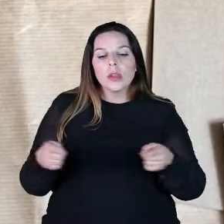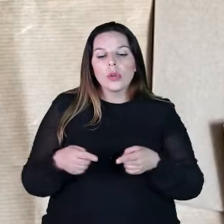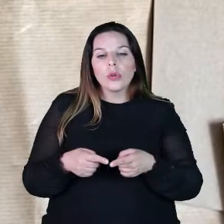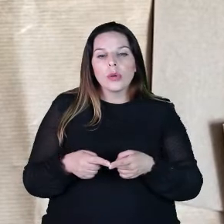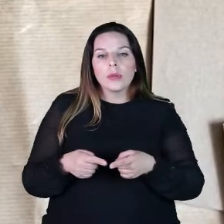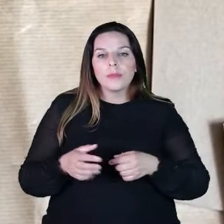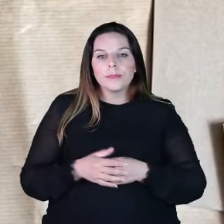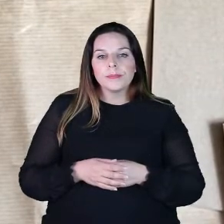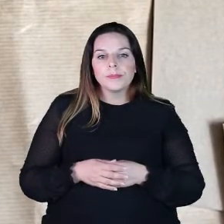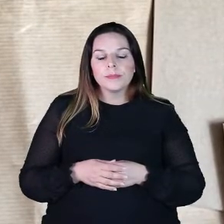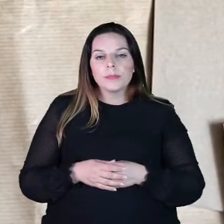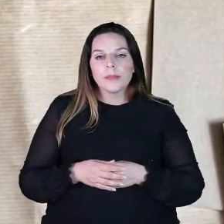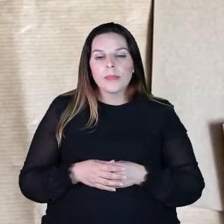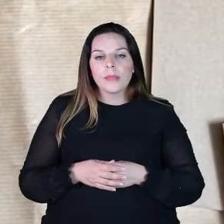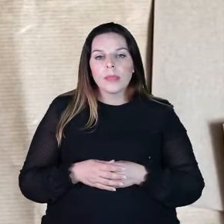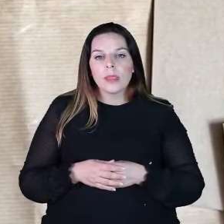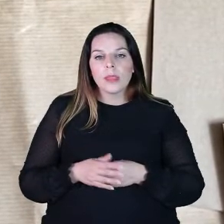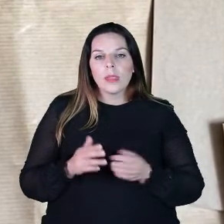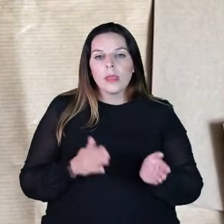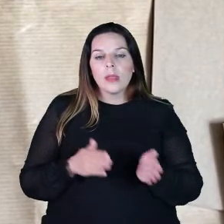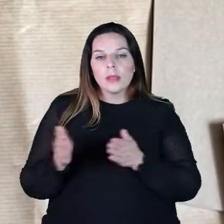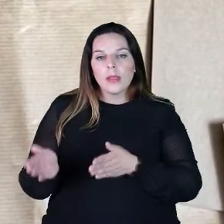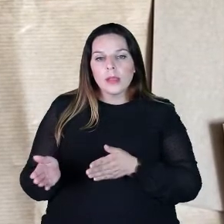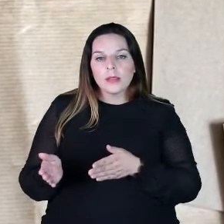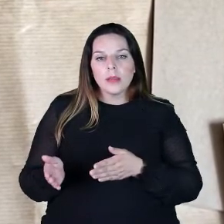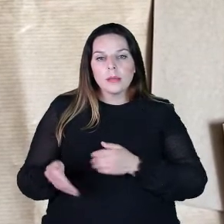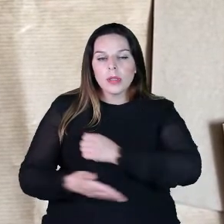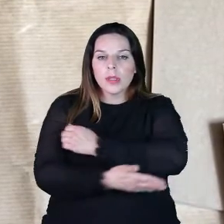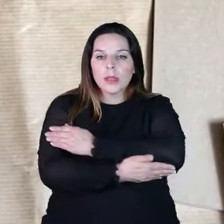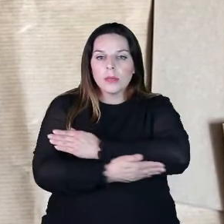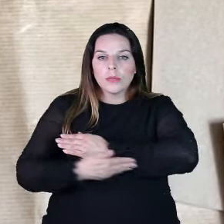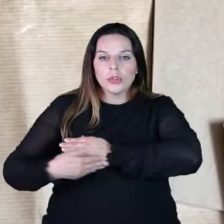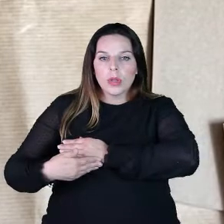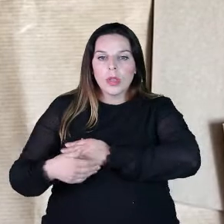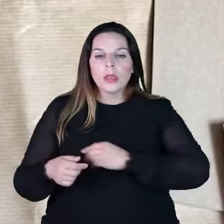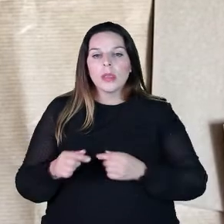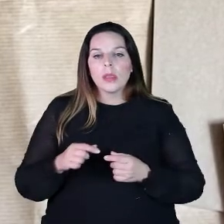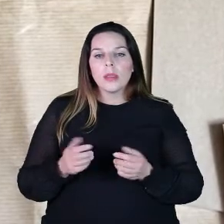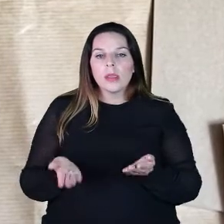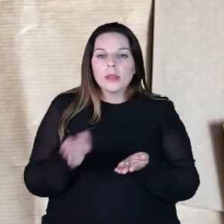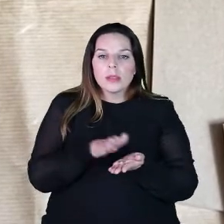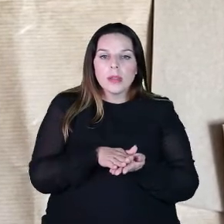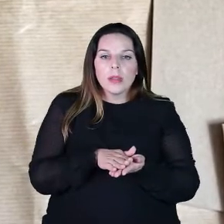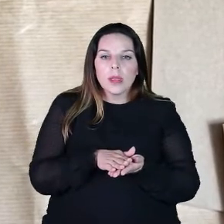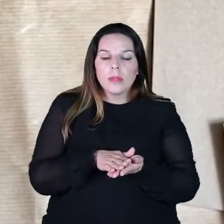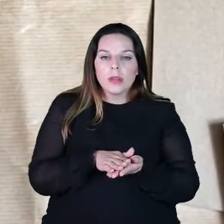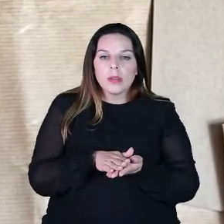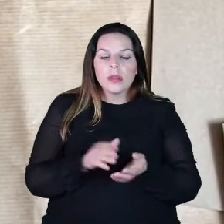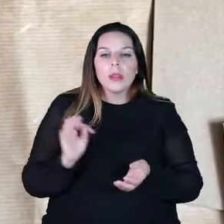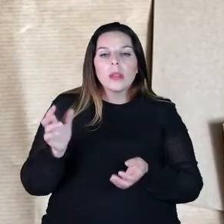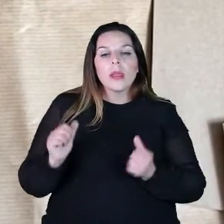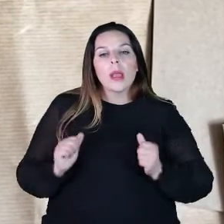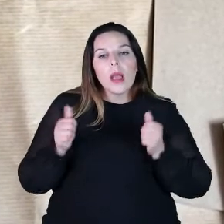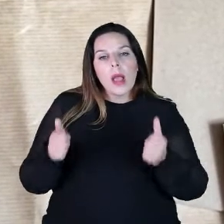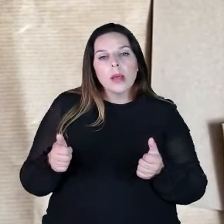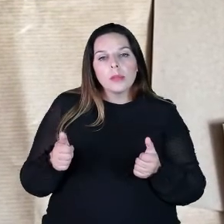A drugi brzeg, zwróćcie uwagę, zaginacie w taki sposób, żeby na górze było